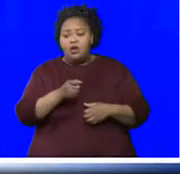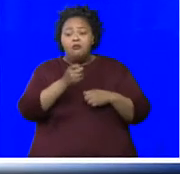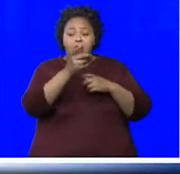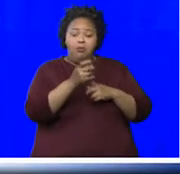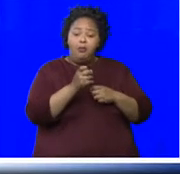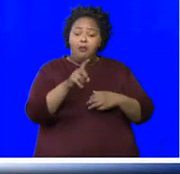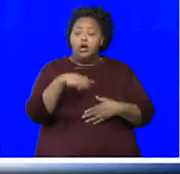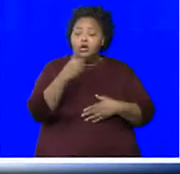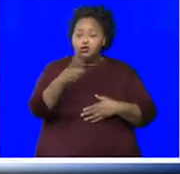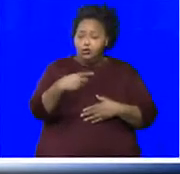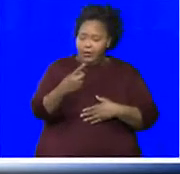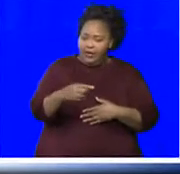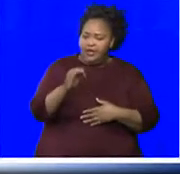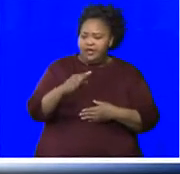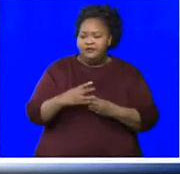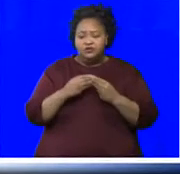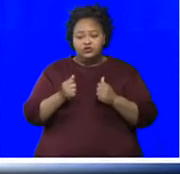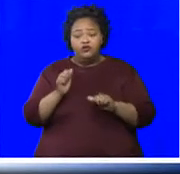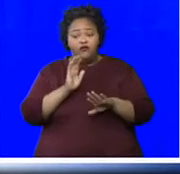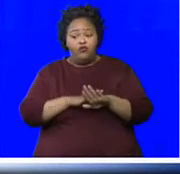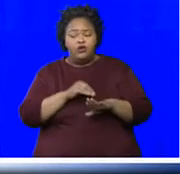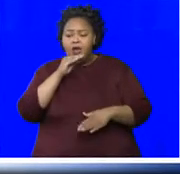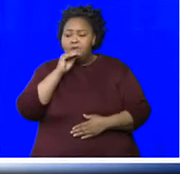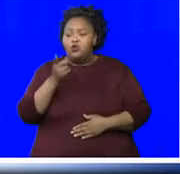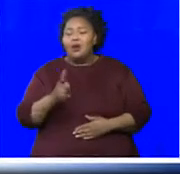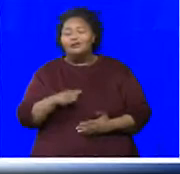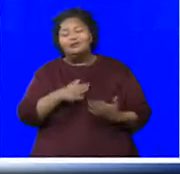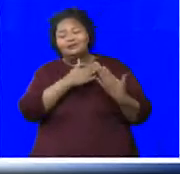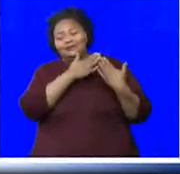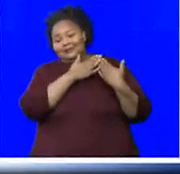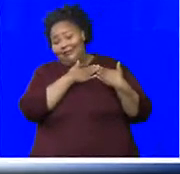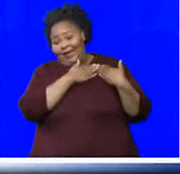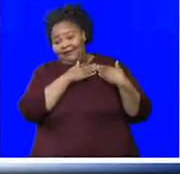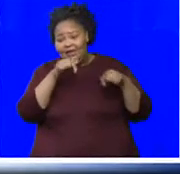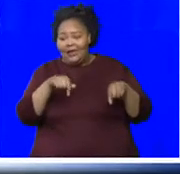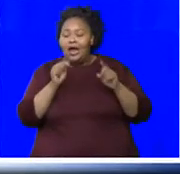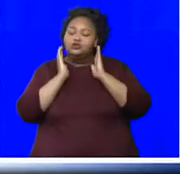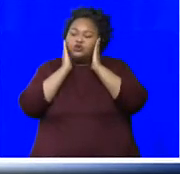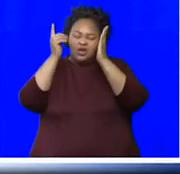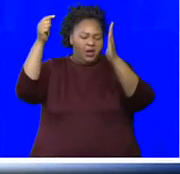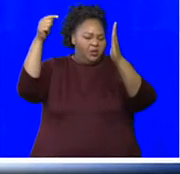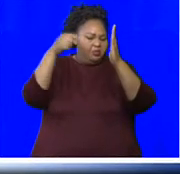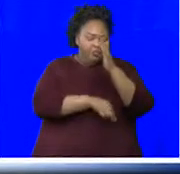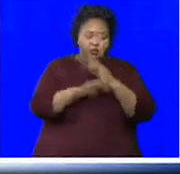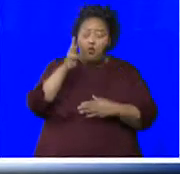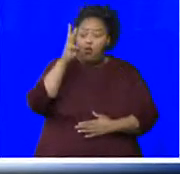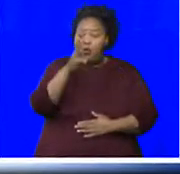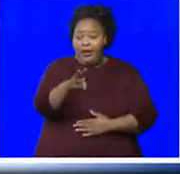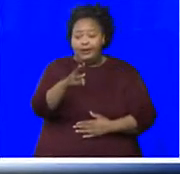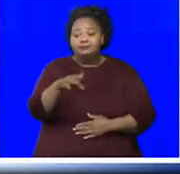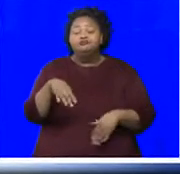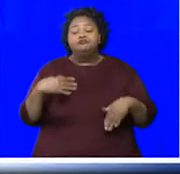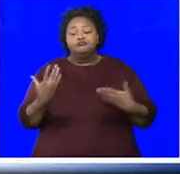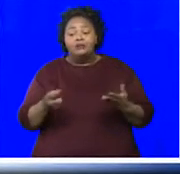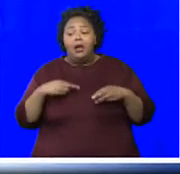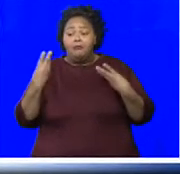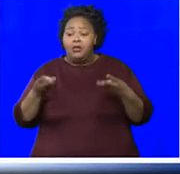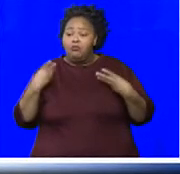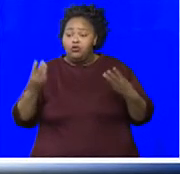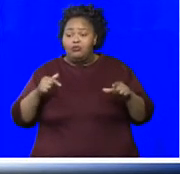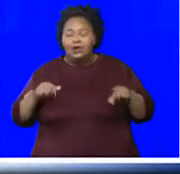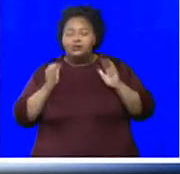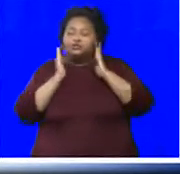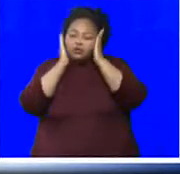eSwatini. Uma kungalungisa ukuthi awuchubeka kwehlise lizinga lekuphepha nekuthula kwelive lokutawenda ukuthi kuhlukubedeka emalungelo